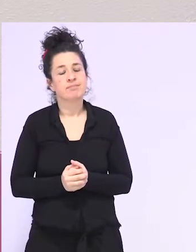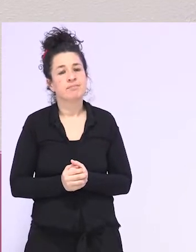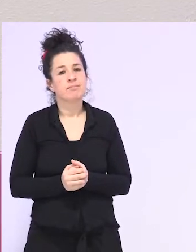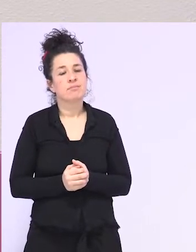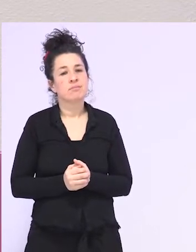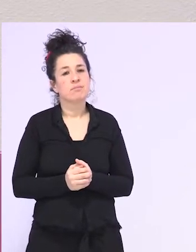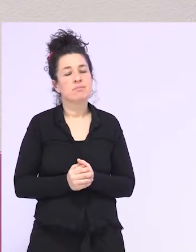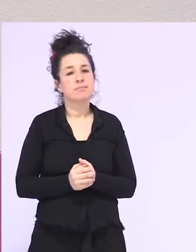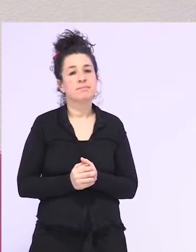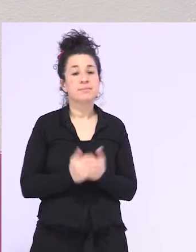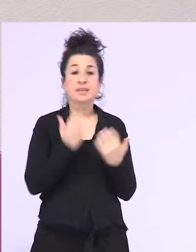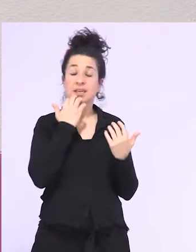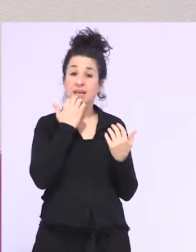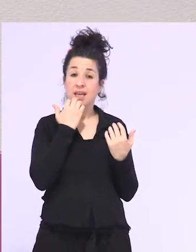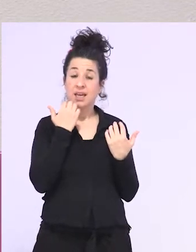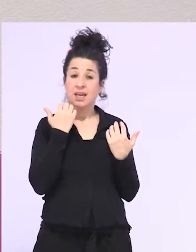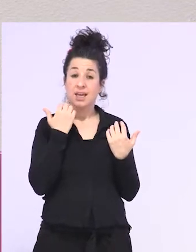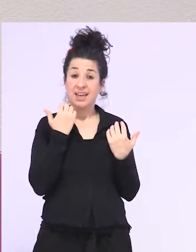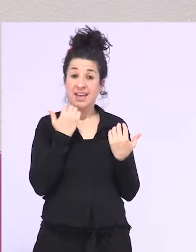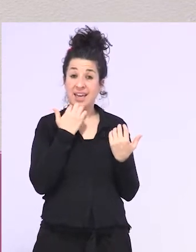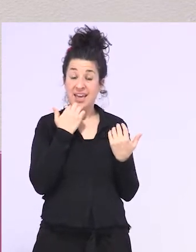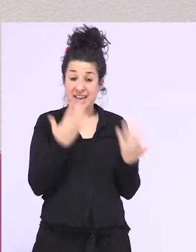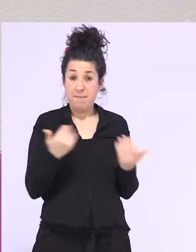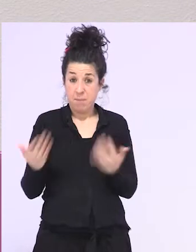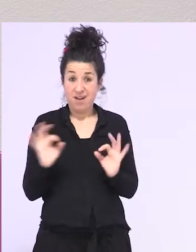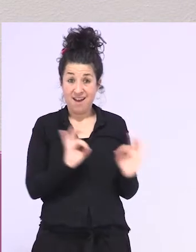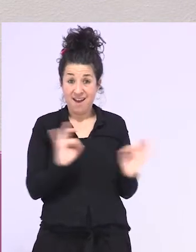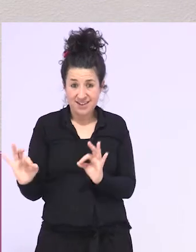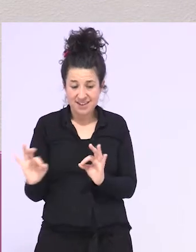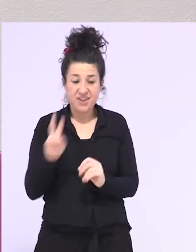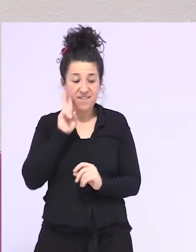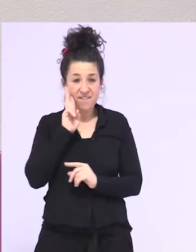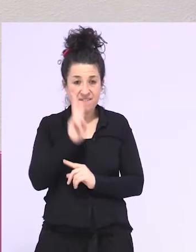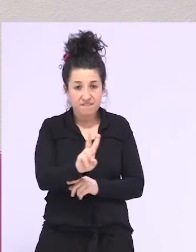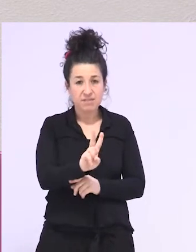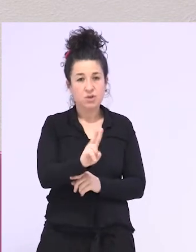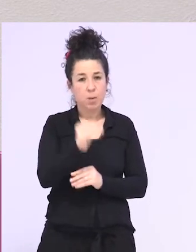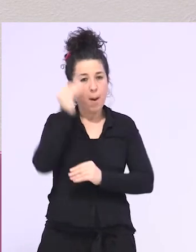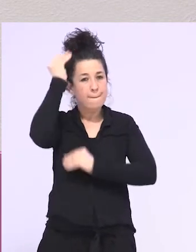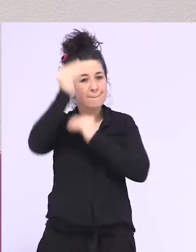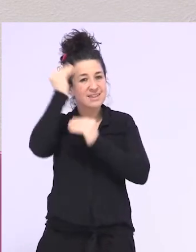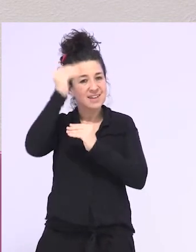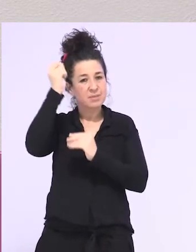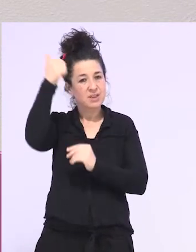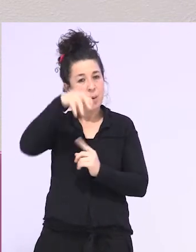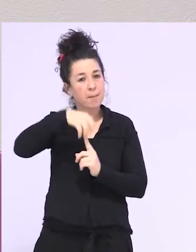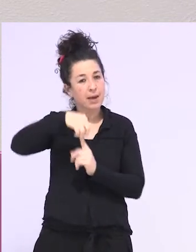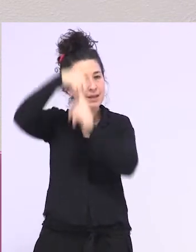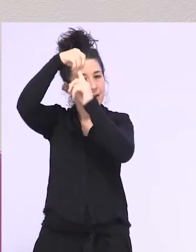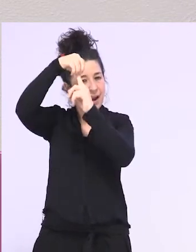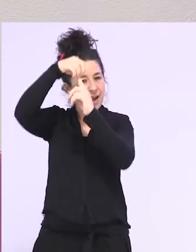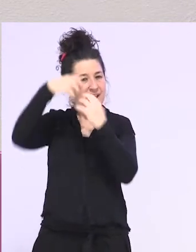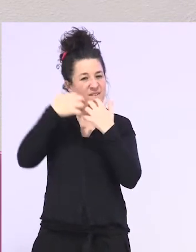horrelako adibideetan nolabait ere ikus daiteke nola operatzen duen, pentsaera patriarkal horrek, ez?